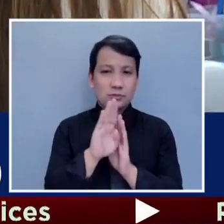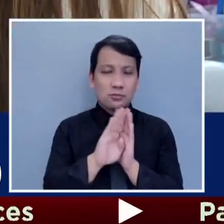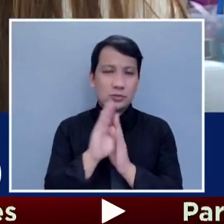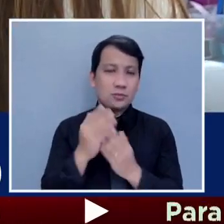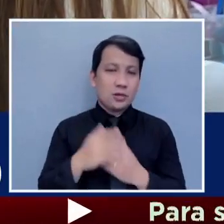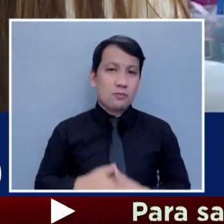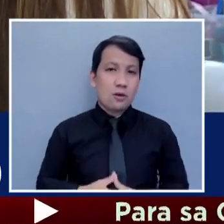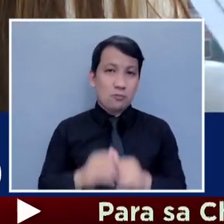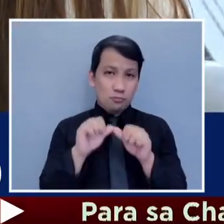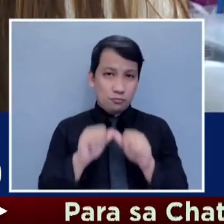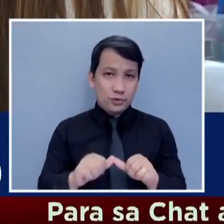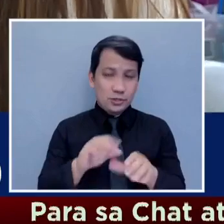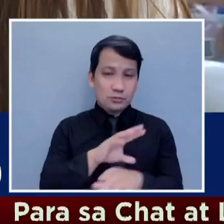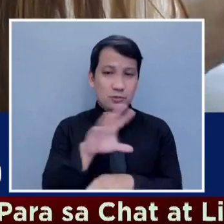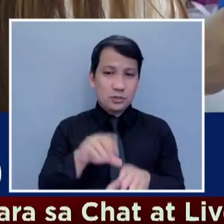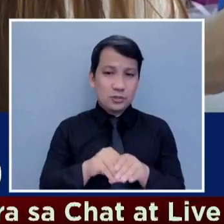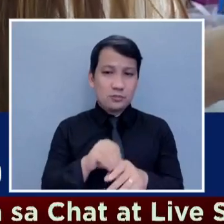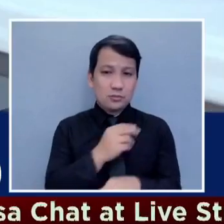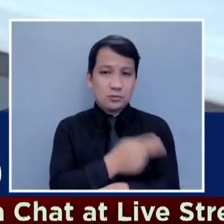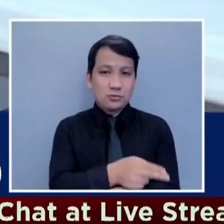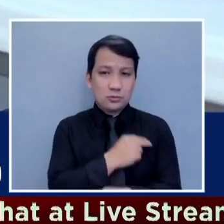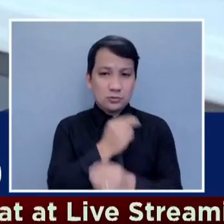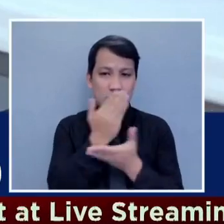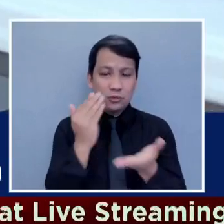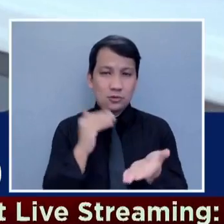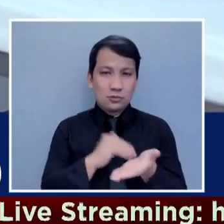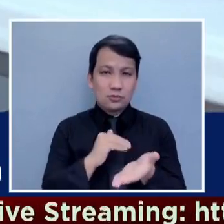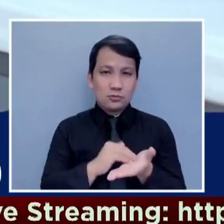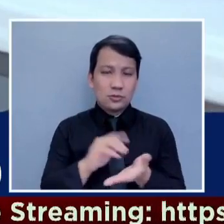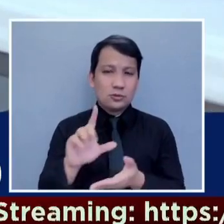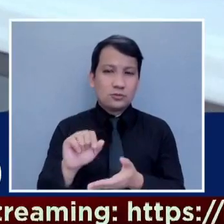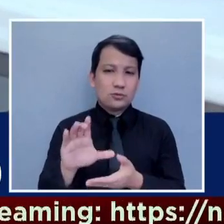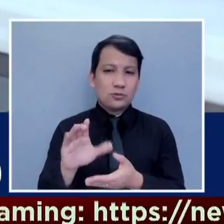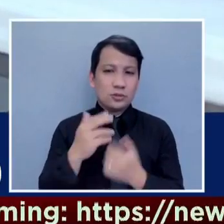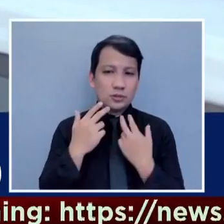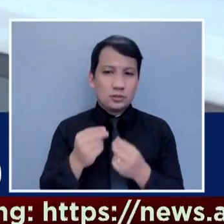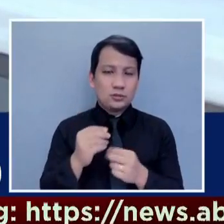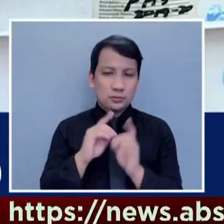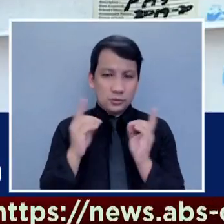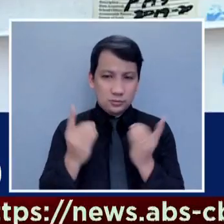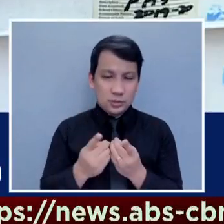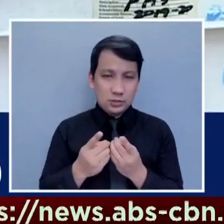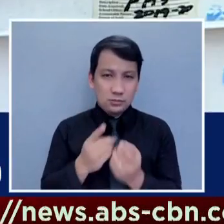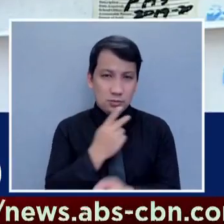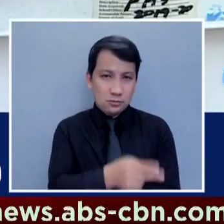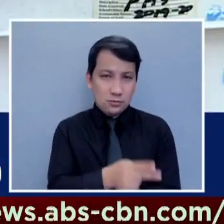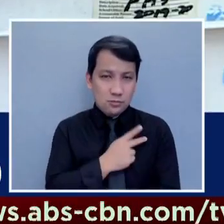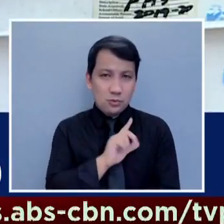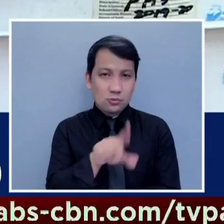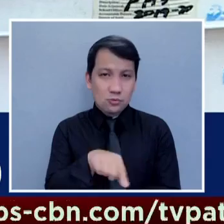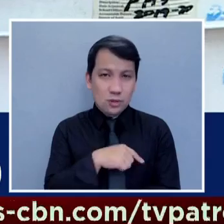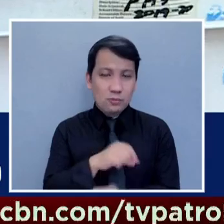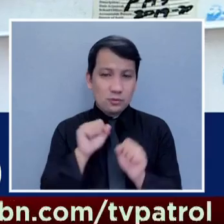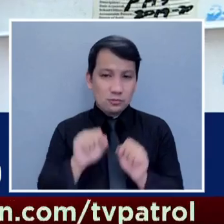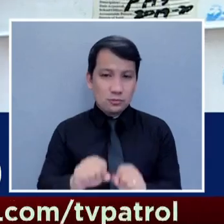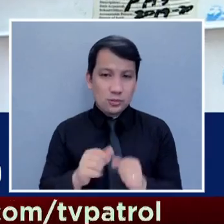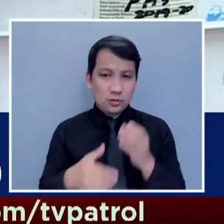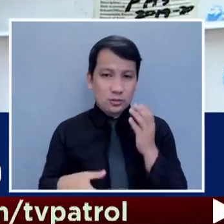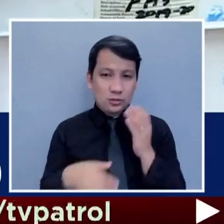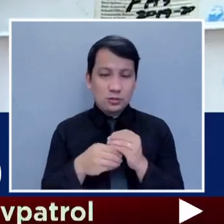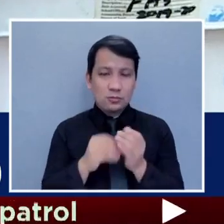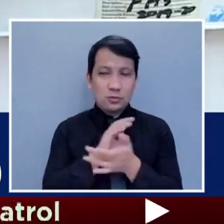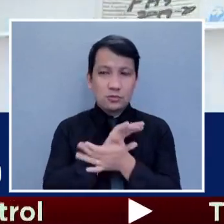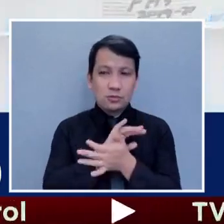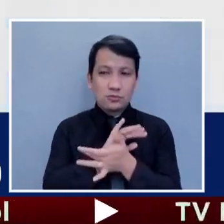Pwedeng makipag-ugnayan sa ospital, doktor o local health unit ang mga batang pasyente na kwalipikadong tumanggap ng dagdag na COVID